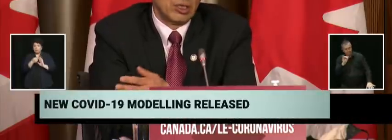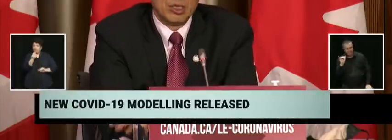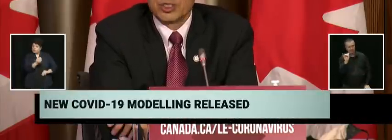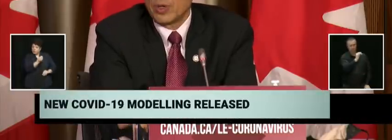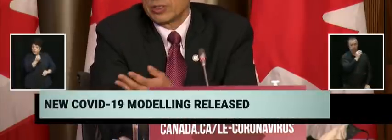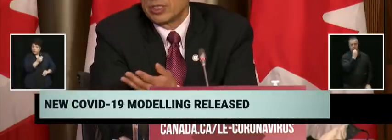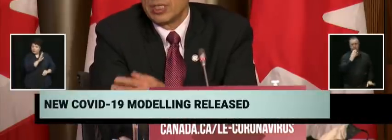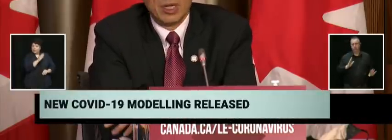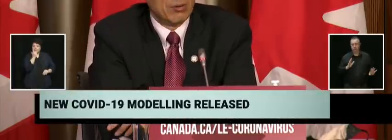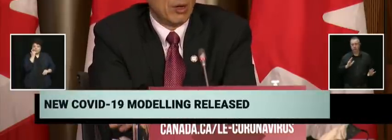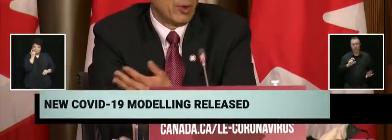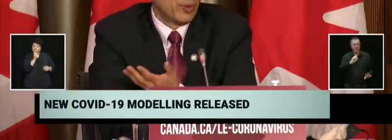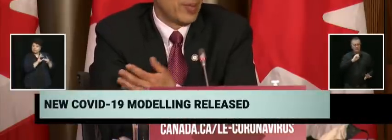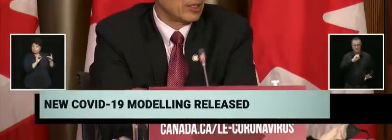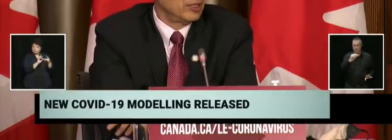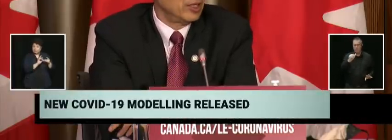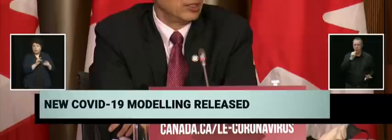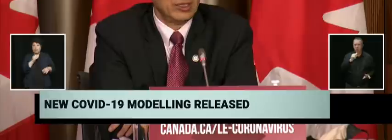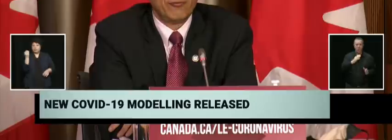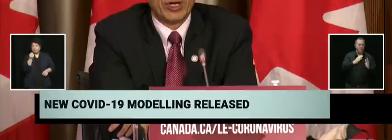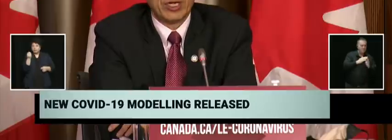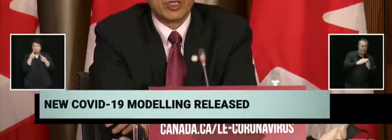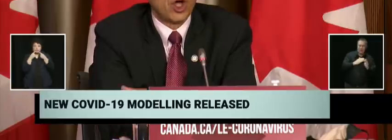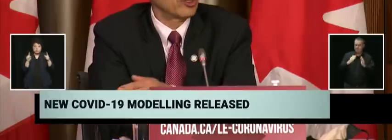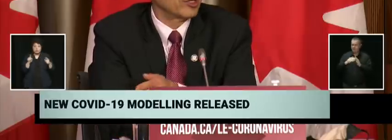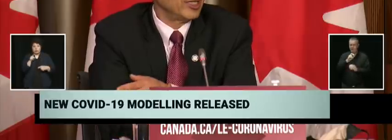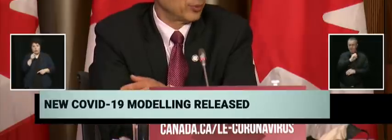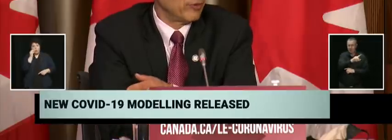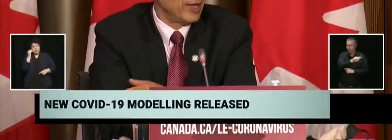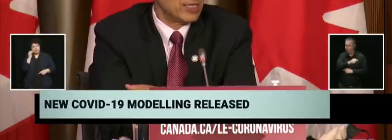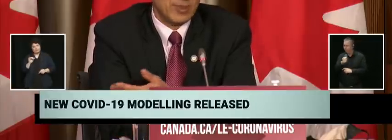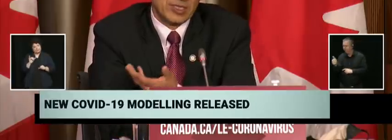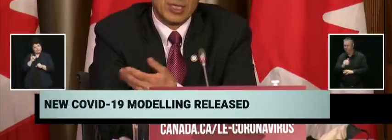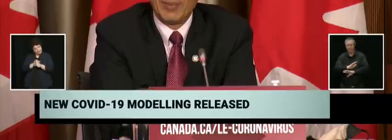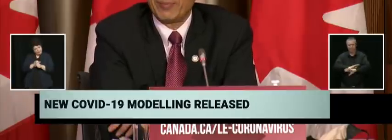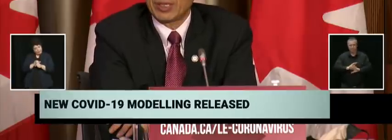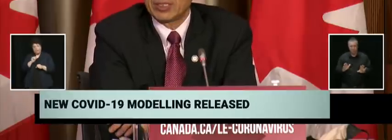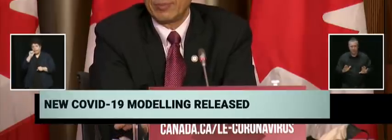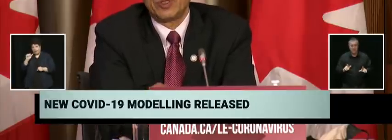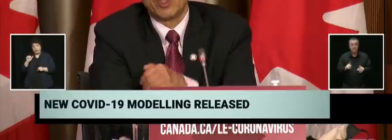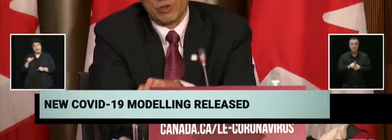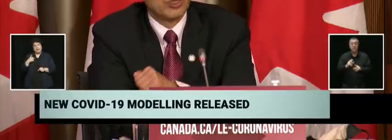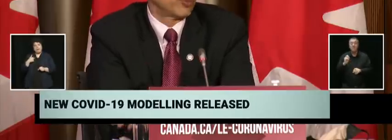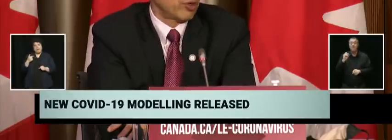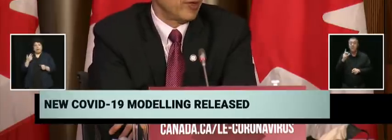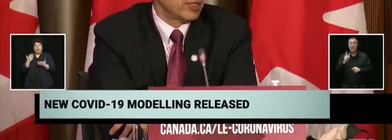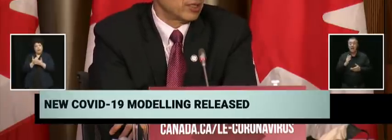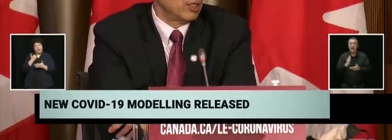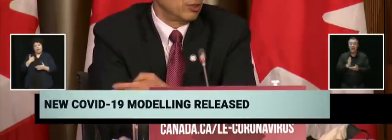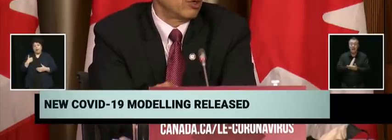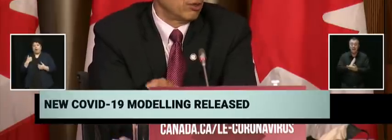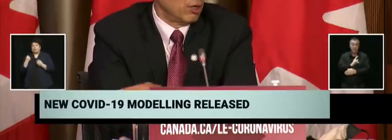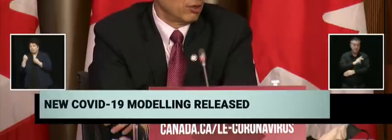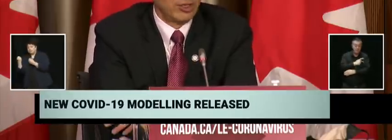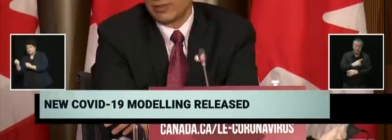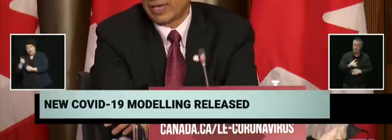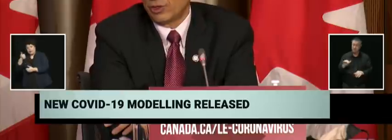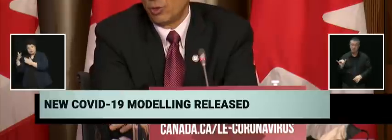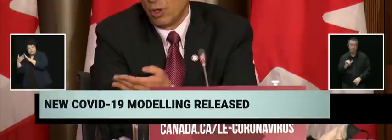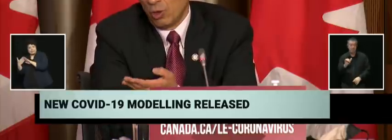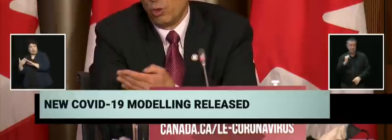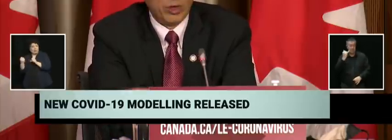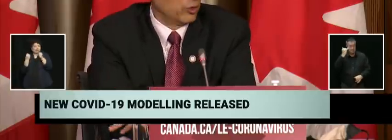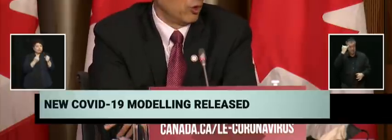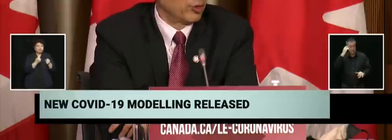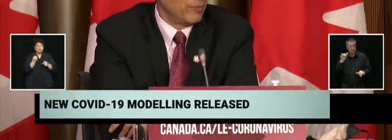Donc, je pense que on peut parler des voyages entre les provinces, mais c'est le même principe dans une province, en